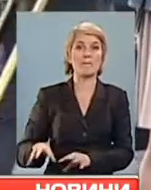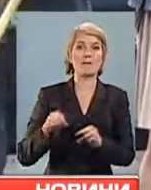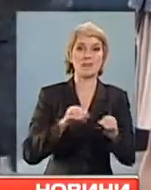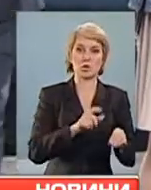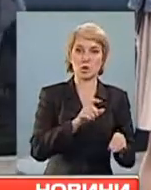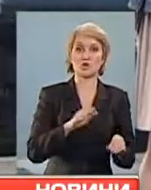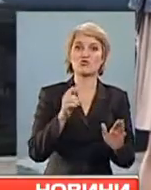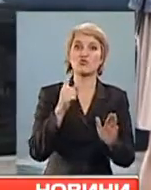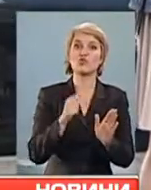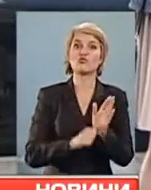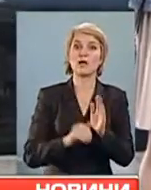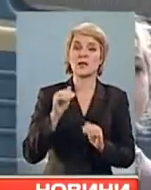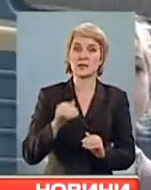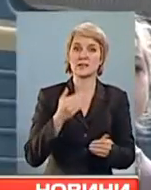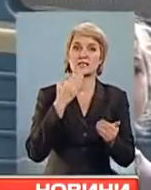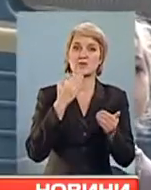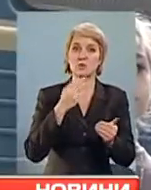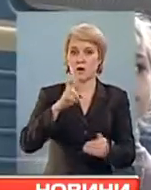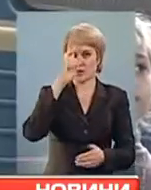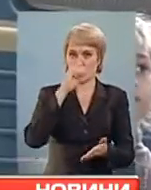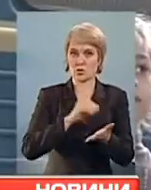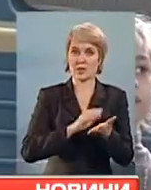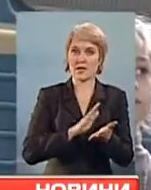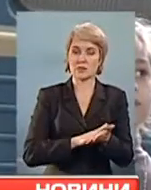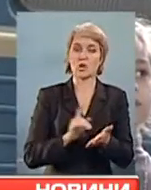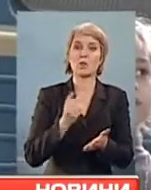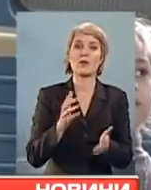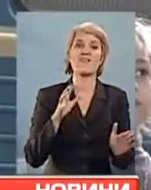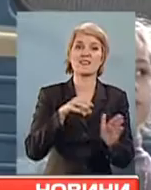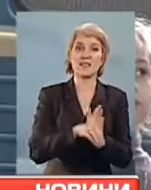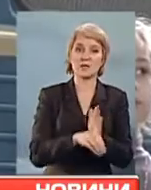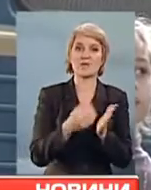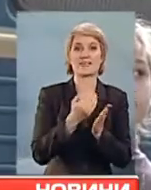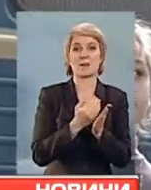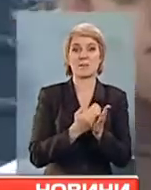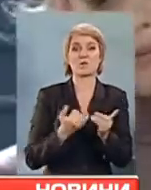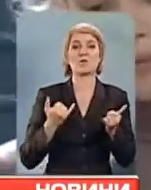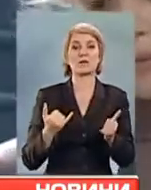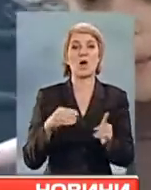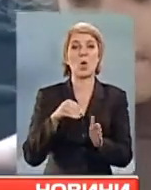лише 160 тисяч звернулось до Держреєстру виборців, щоб їх внесли до списку для